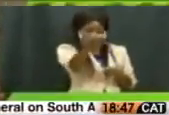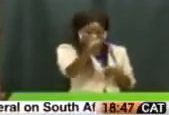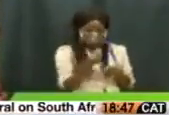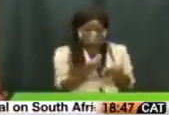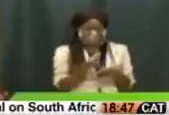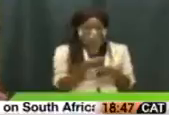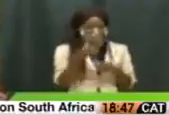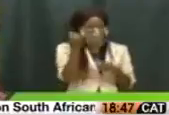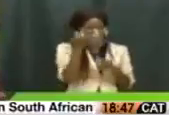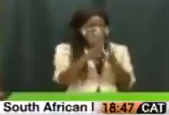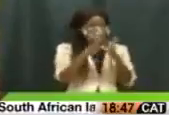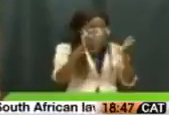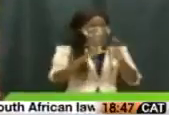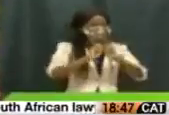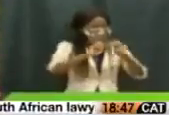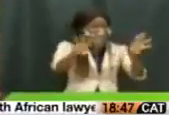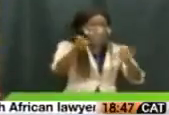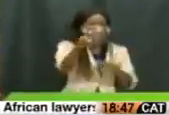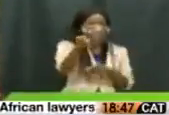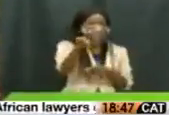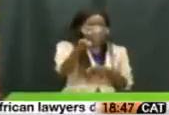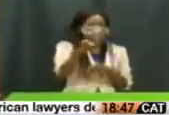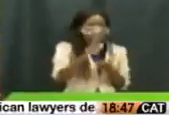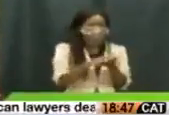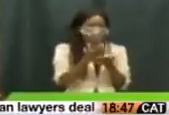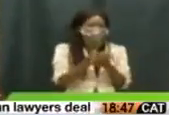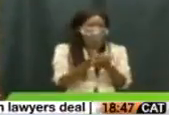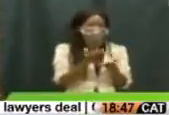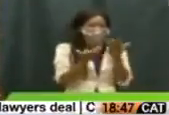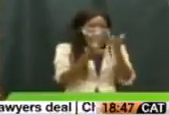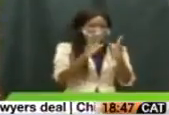tobonya mmene ndikunenera panopo ngakhale munthu wina atati